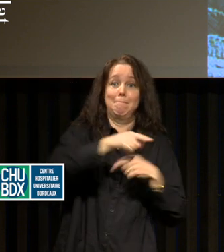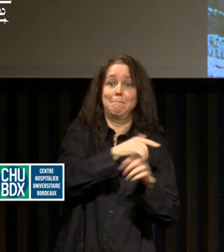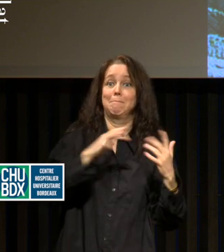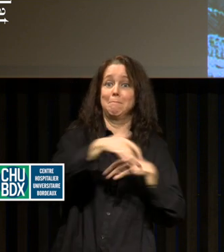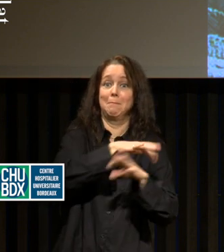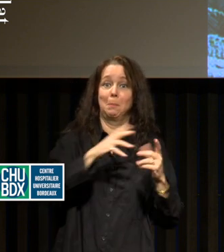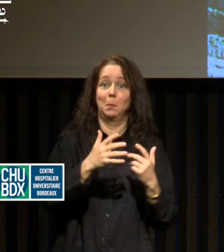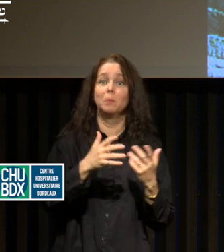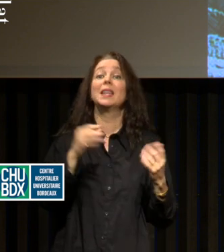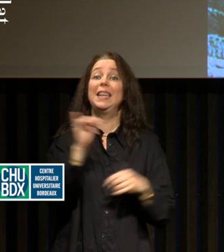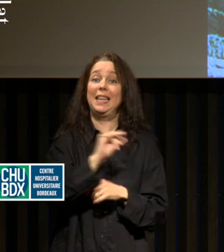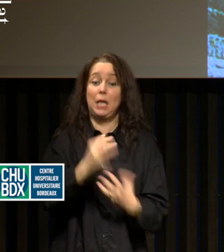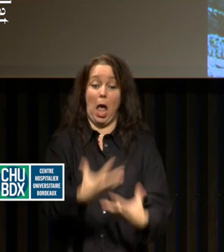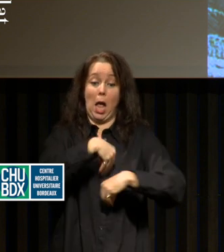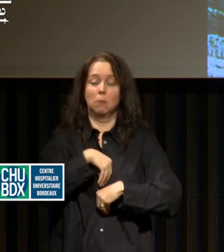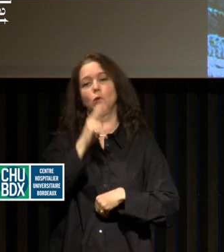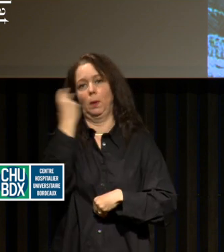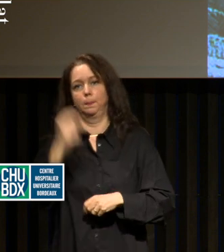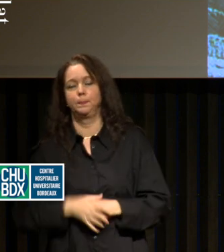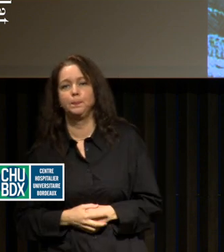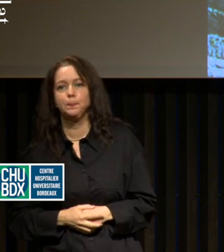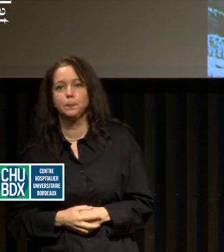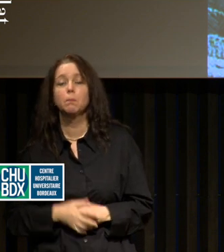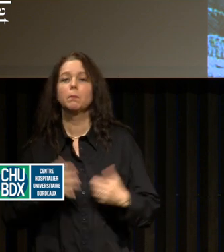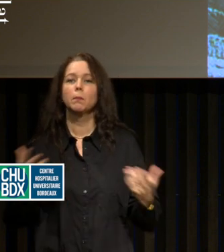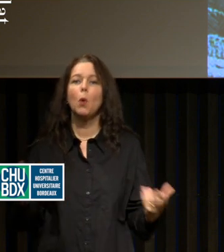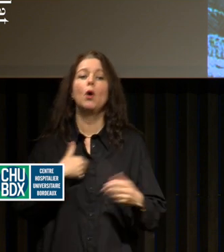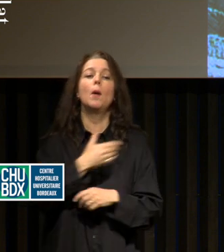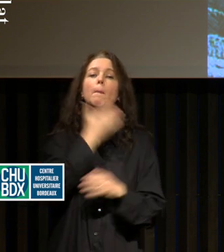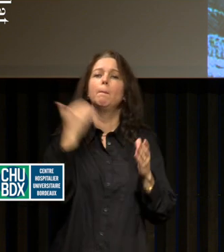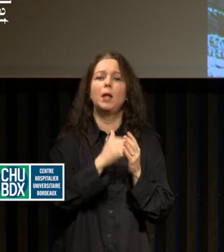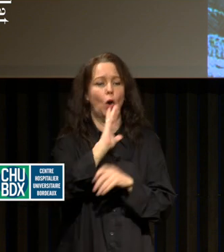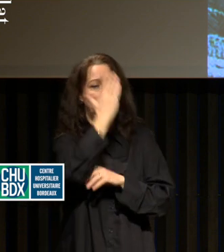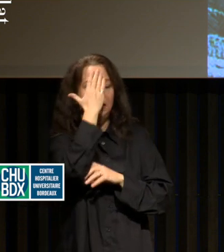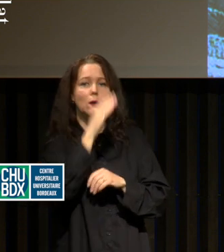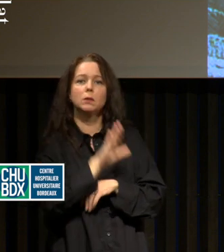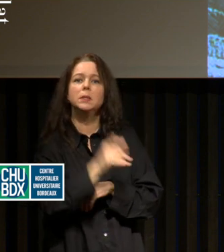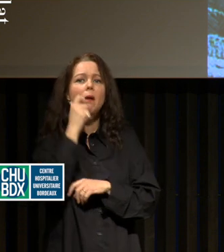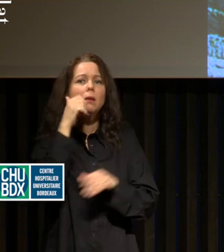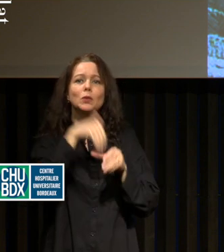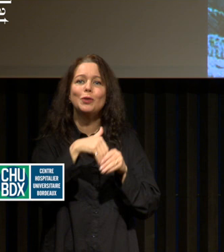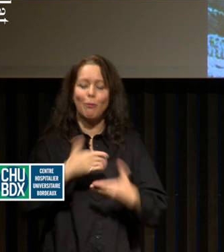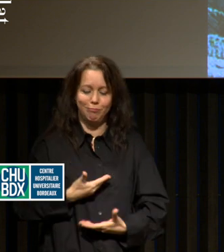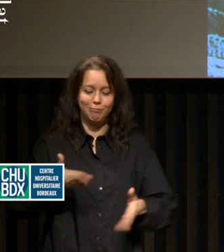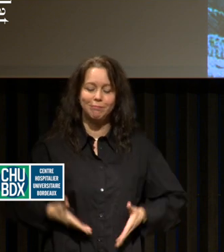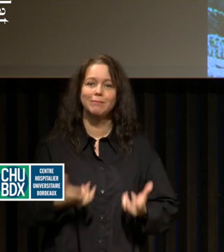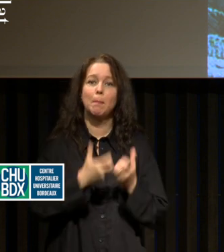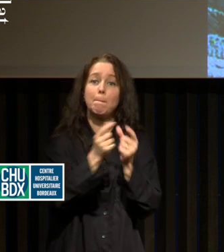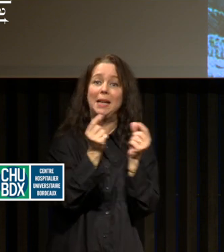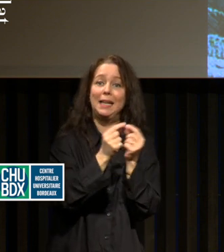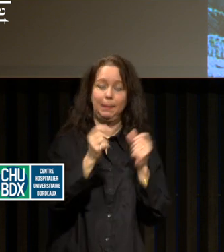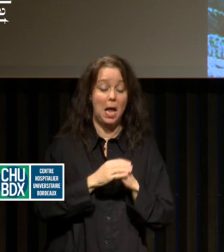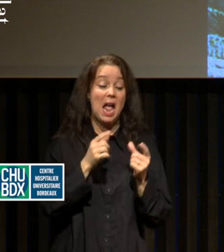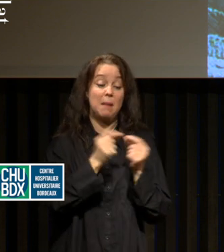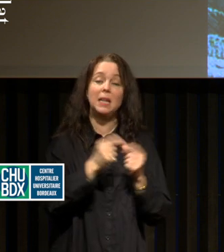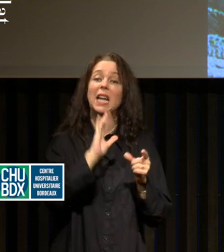hôte qui est nous. Ces espèces, ce qu'on connaît le mieux, ce sont des bactéries. Et encore, on ne les connaît pas si bien que ça, puisqu'il y a des